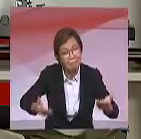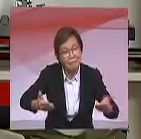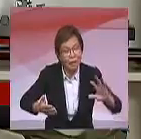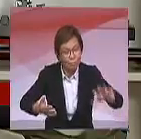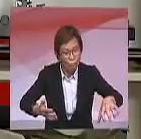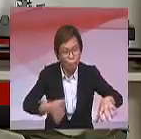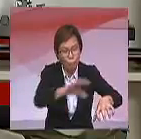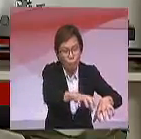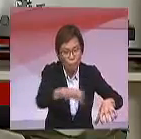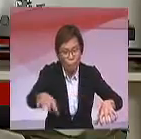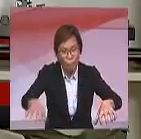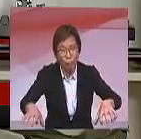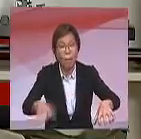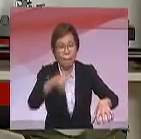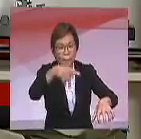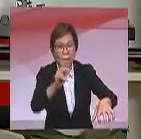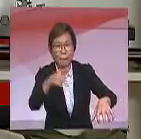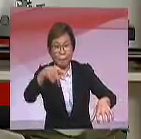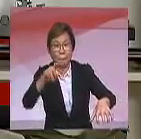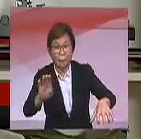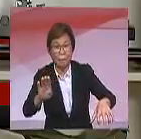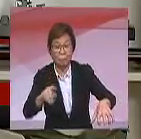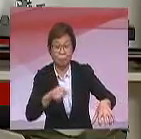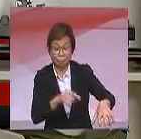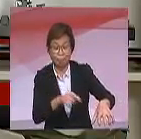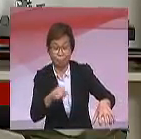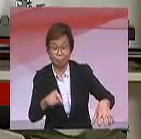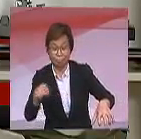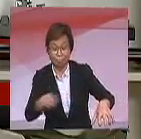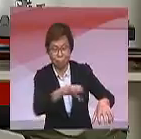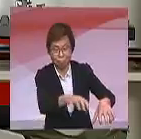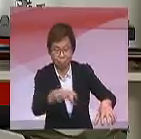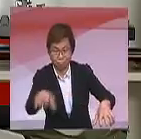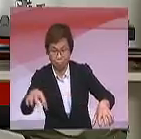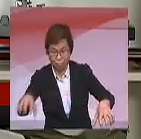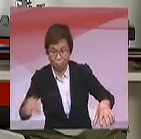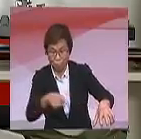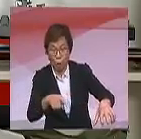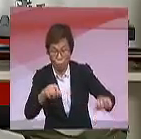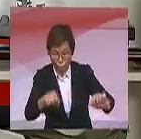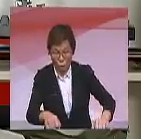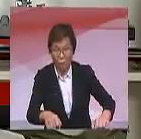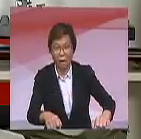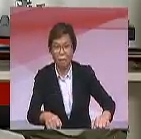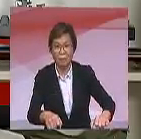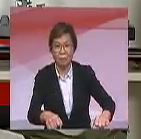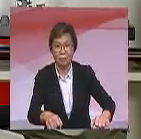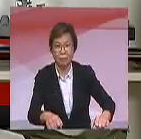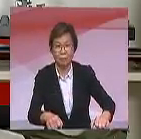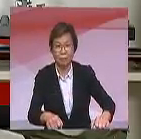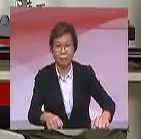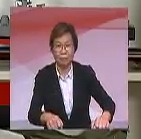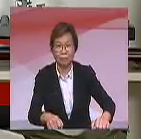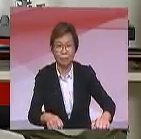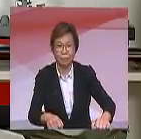kawasan-kawasan yang diisytiharkan PKPB akan menjadi kawasan yang boleh diisytiharkan